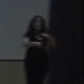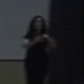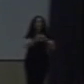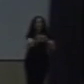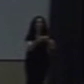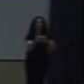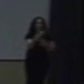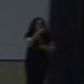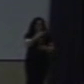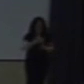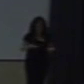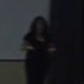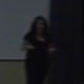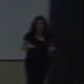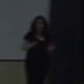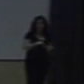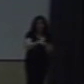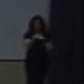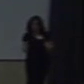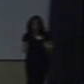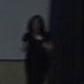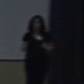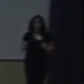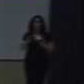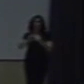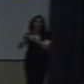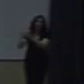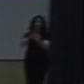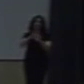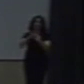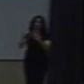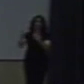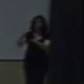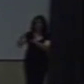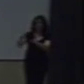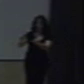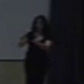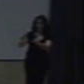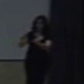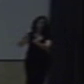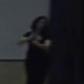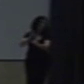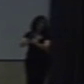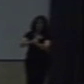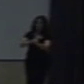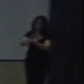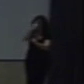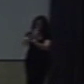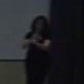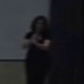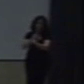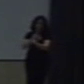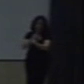I l'altre és amb l'Acadèmia de la Televisió, just preocupats per aquesta imatge que està tenint la